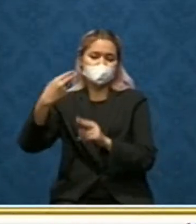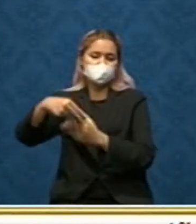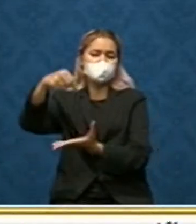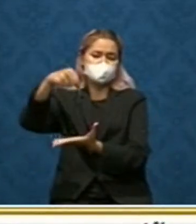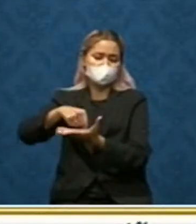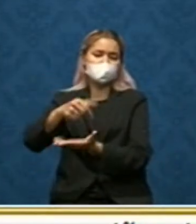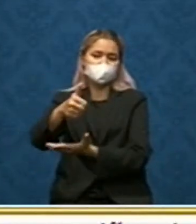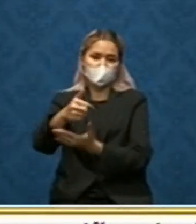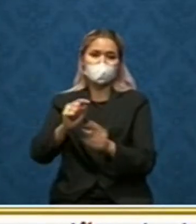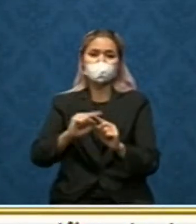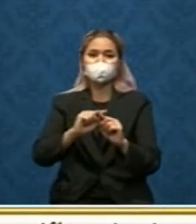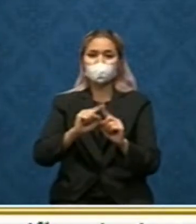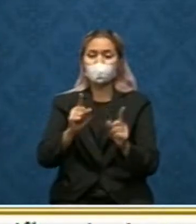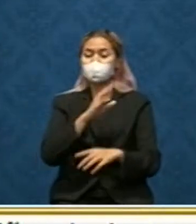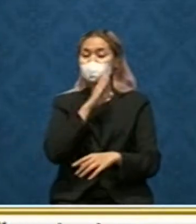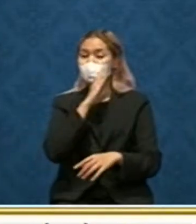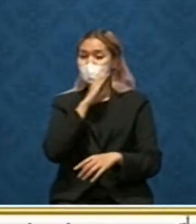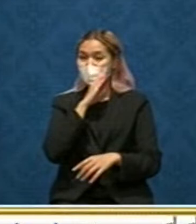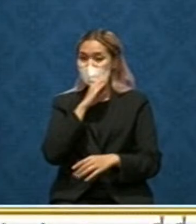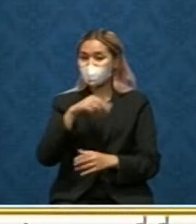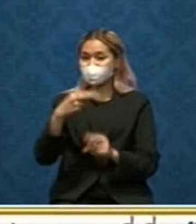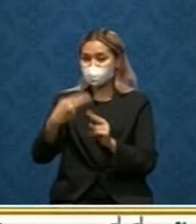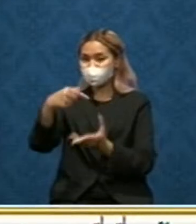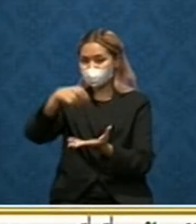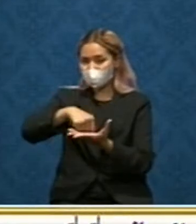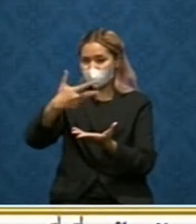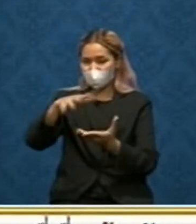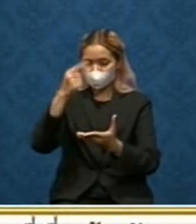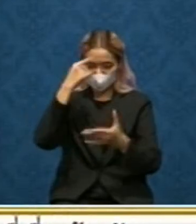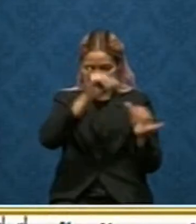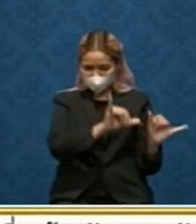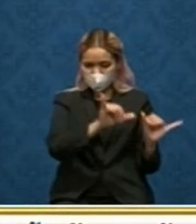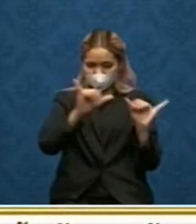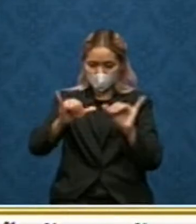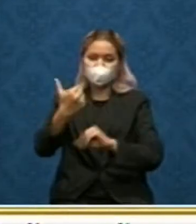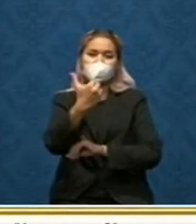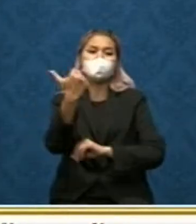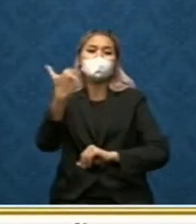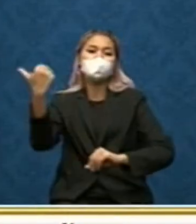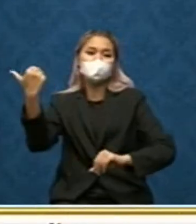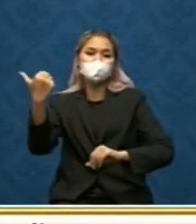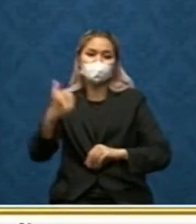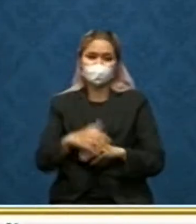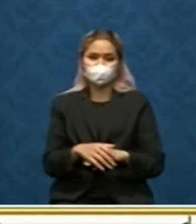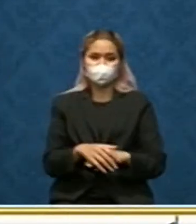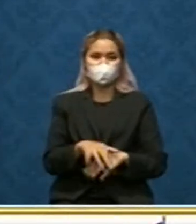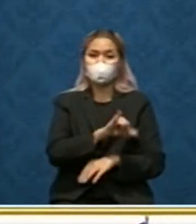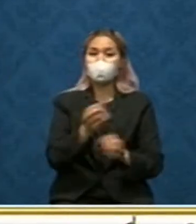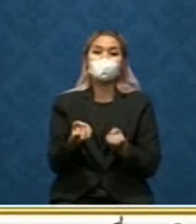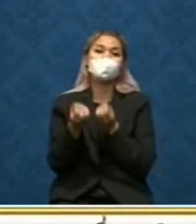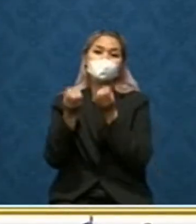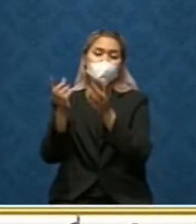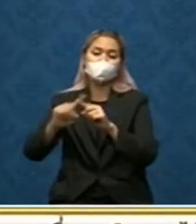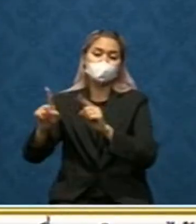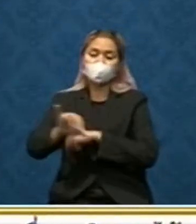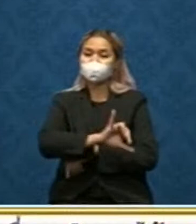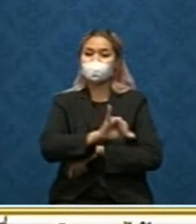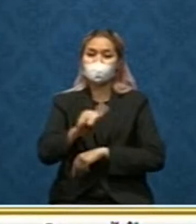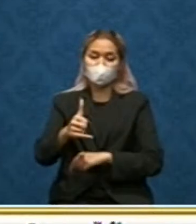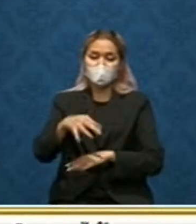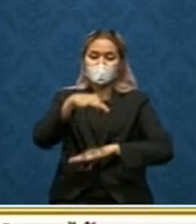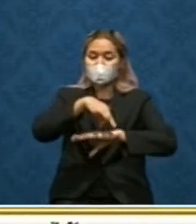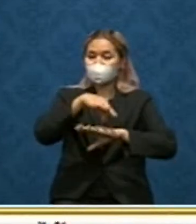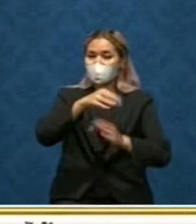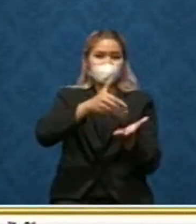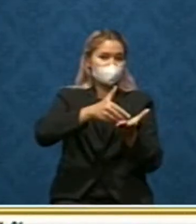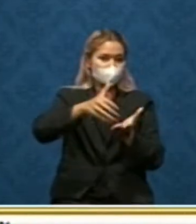แต่กรัวรัมนตีเขาเซ็ไปไ้ที่อื่นใช่ไหม EXCLA้วราวศกอจจะ เซ็ด์ โดย họcี่ไหน ancestorsไหนออกไป น